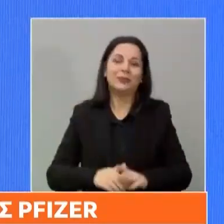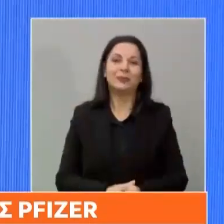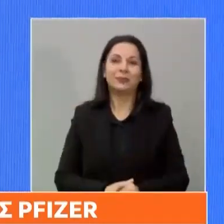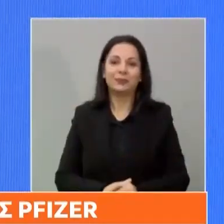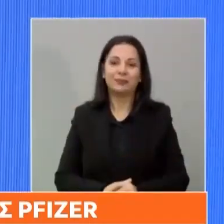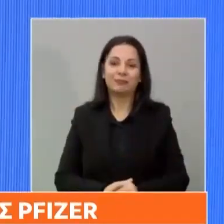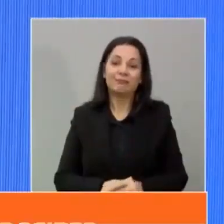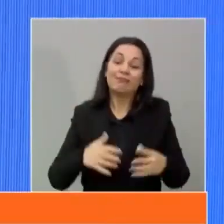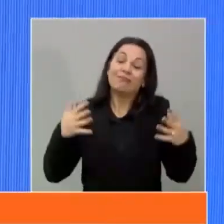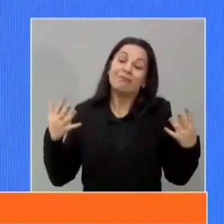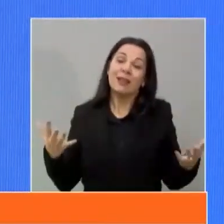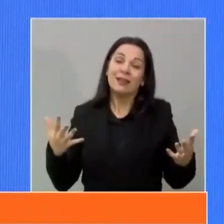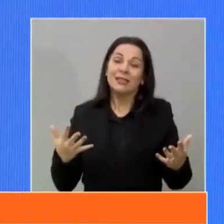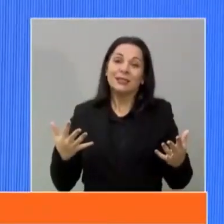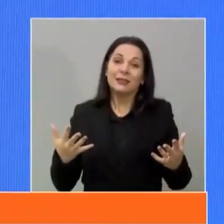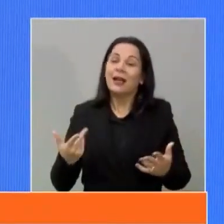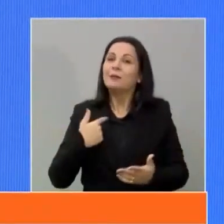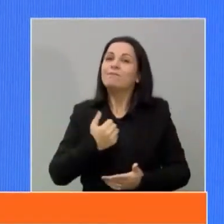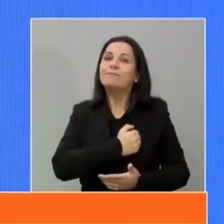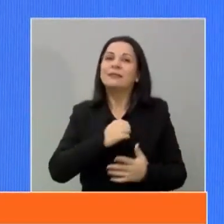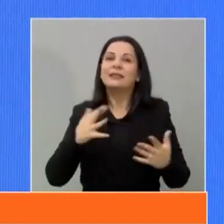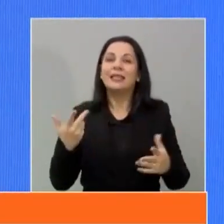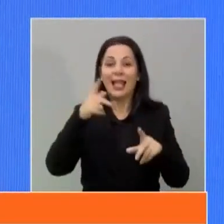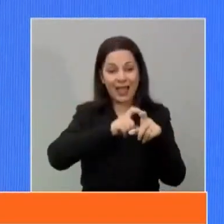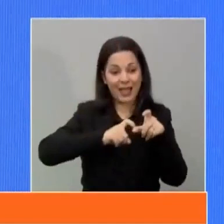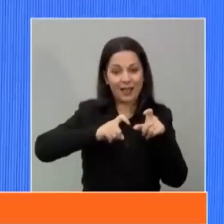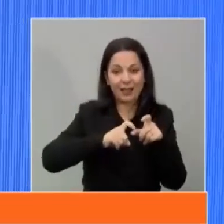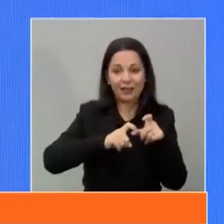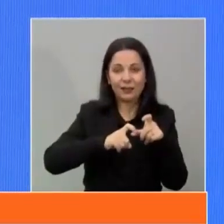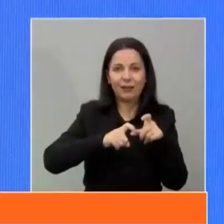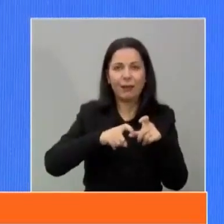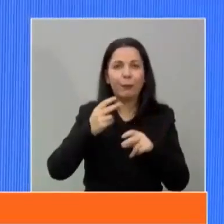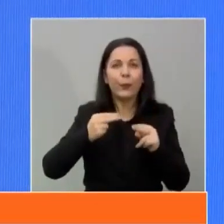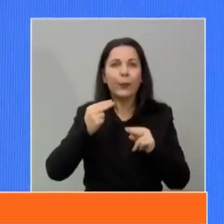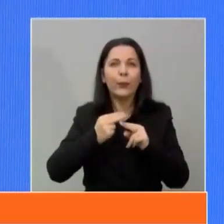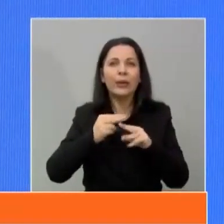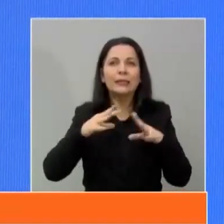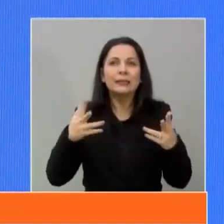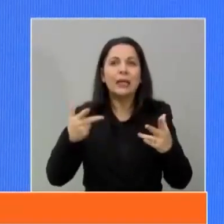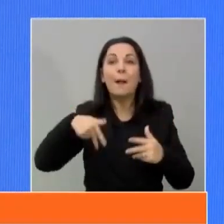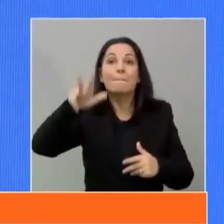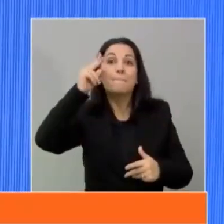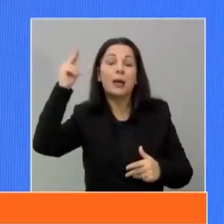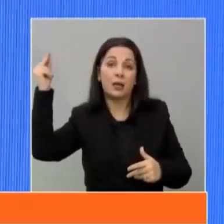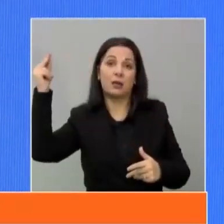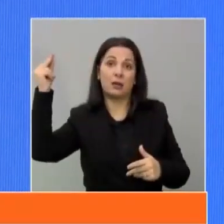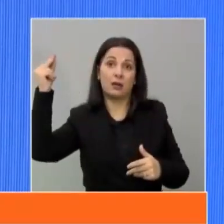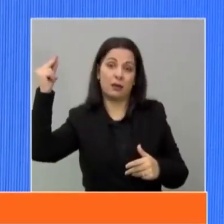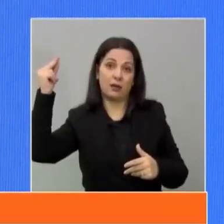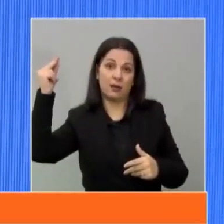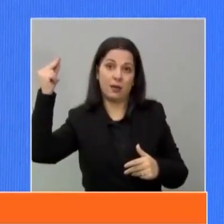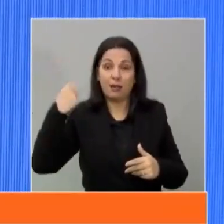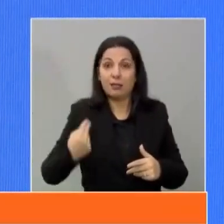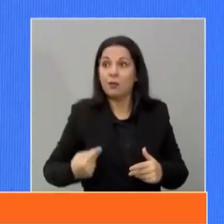Η καρδιά του έμψυχου δυναμικού της Pfizer είναι η απόφοιτη των δημοσίων πανεπιστημίων μας, κυρίως